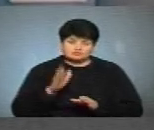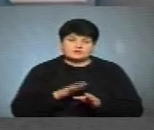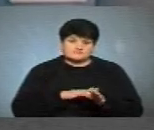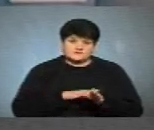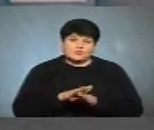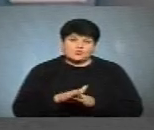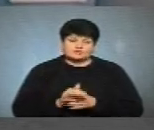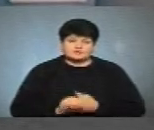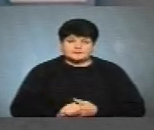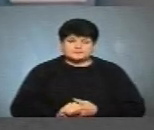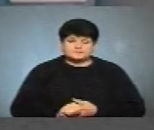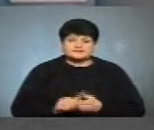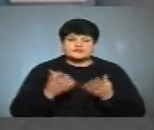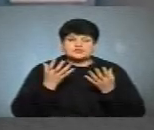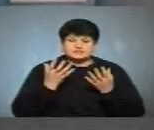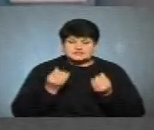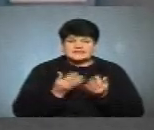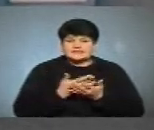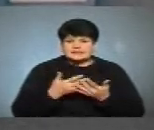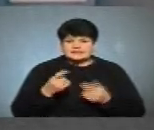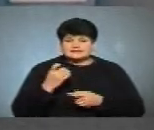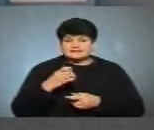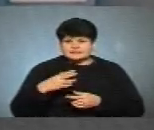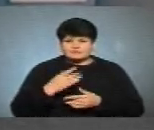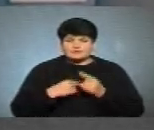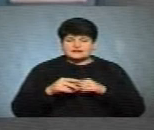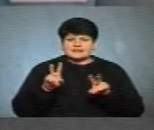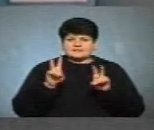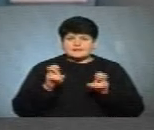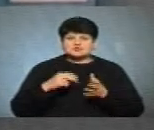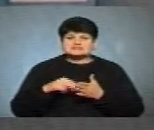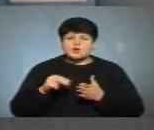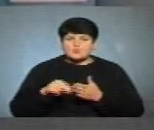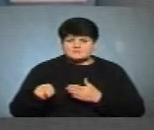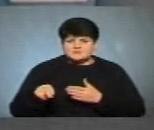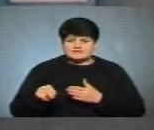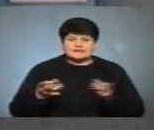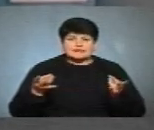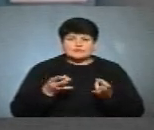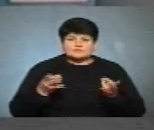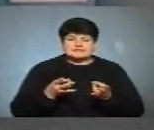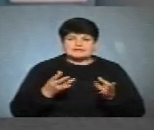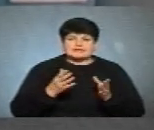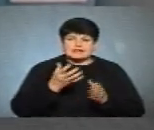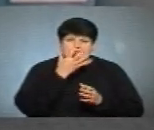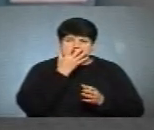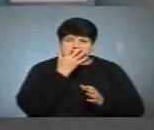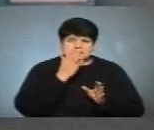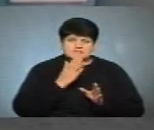виконувати. Ще на кілька хвилин повернемося до теми закупівлі необхідних кисневих концентраторів